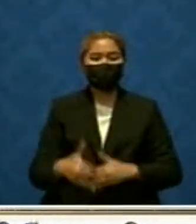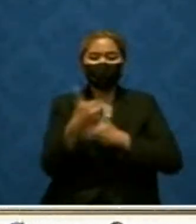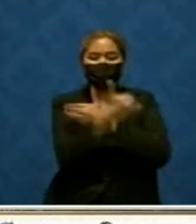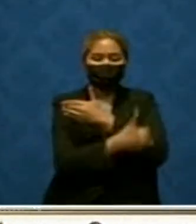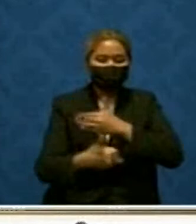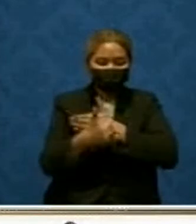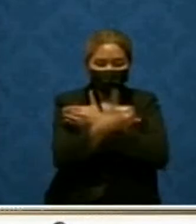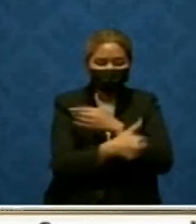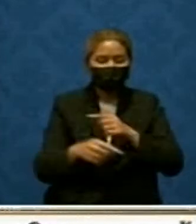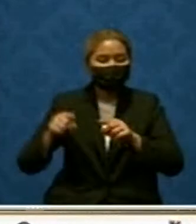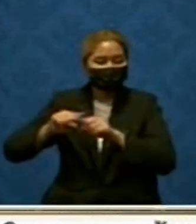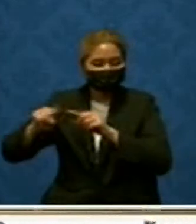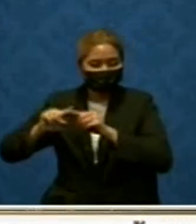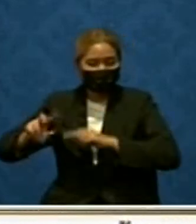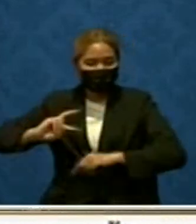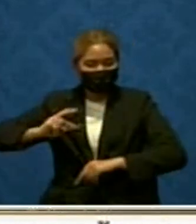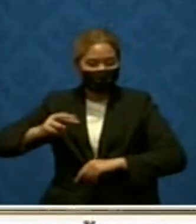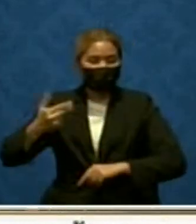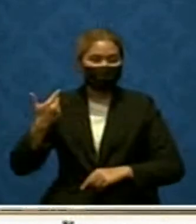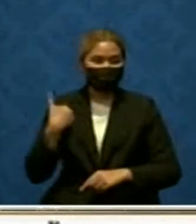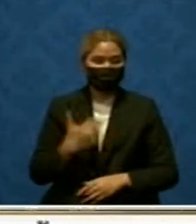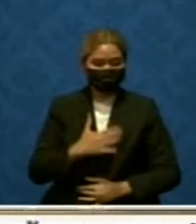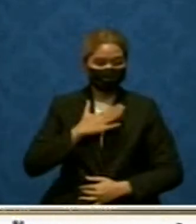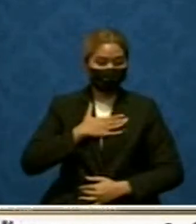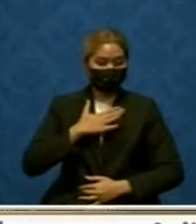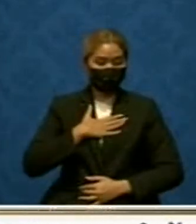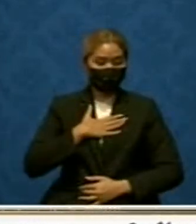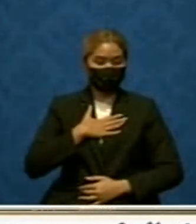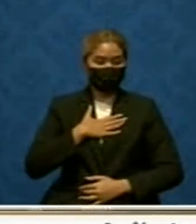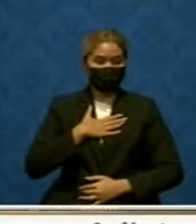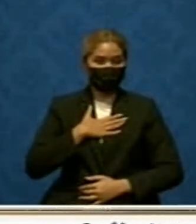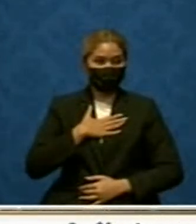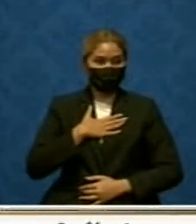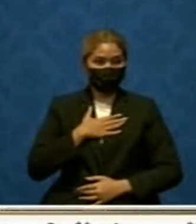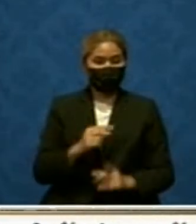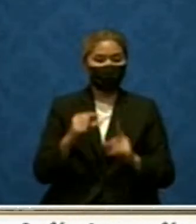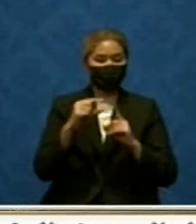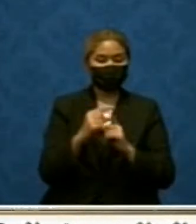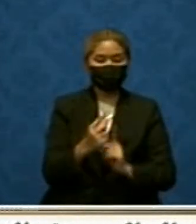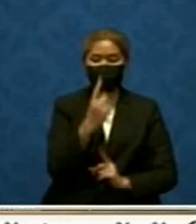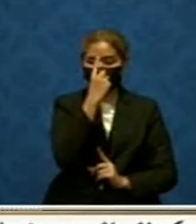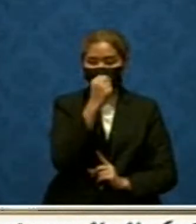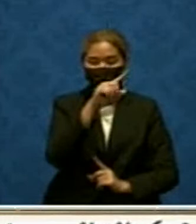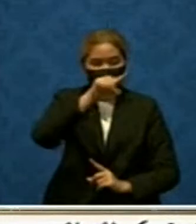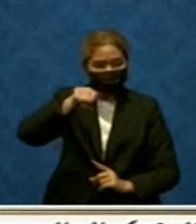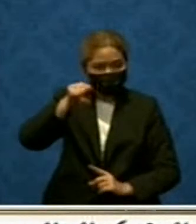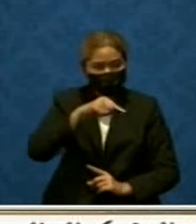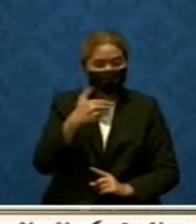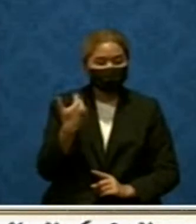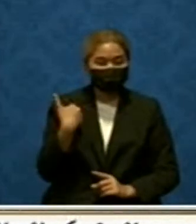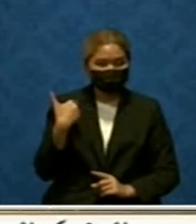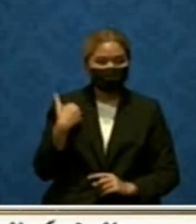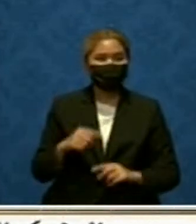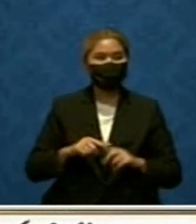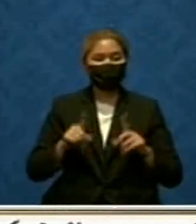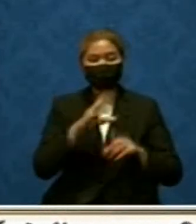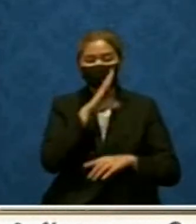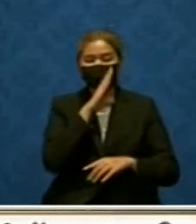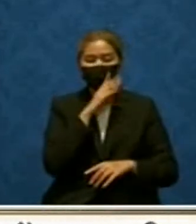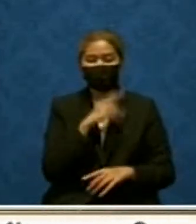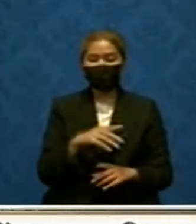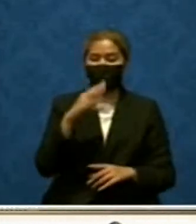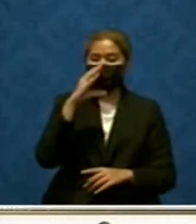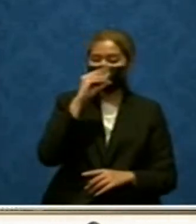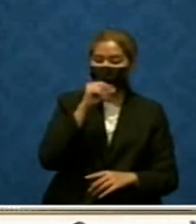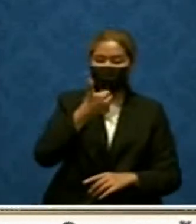กันผมพประฏาปรริไดวัล lap inception petระสาแม่กไมใช่เรื่องแลกแต่อยากไปดนทุรังโวโาว